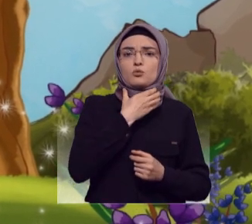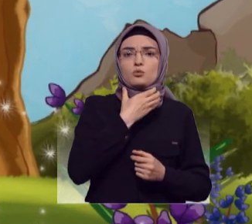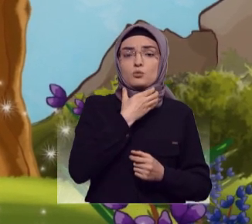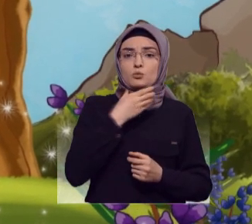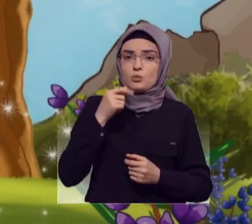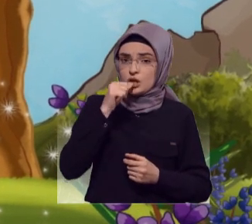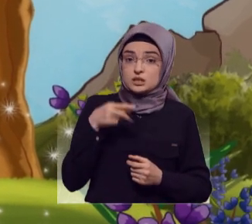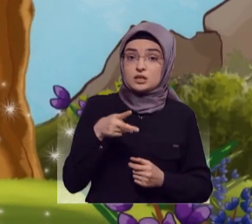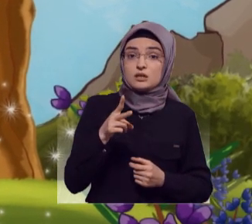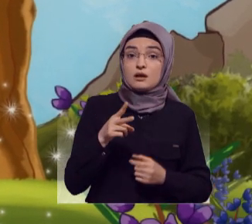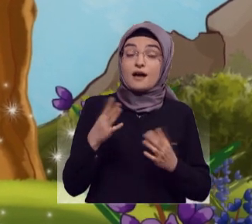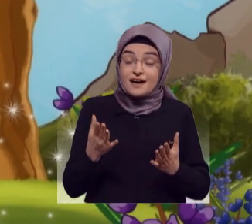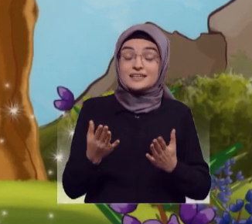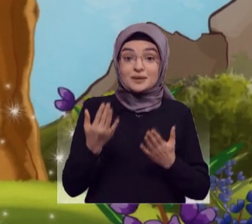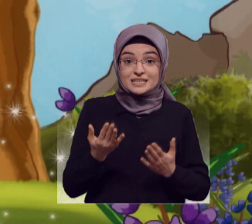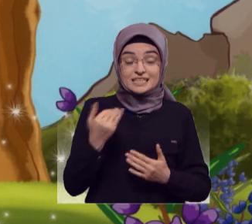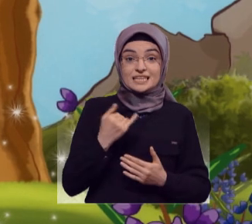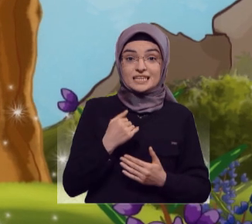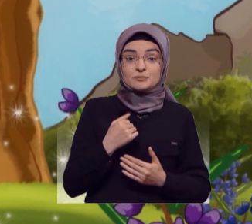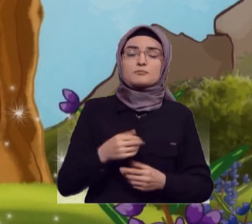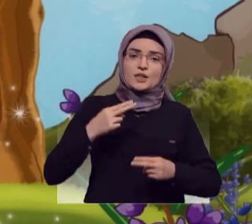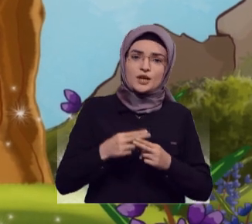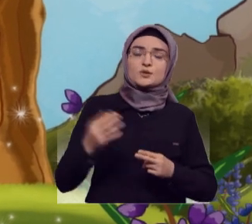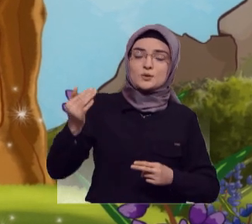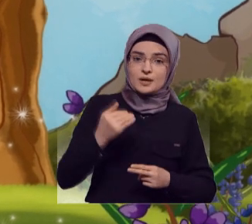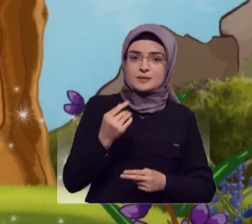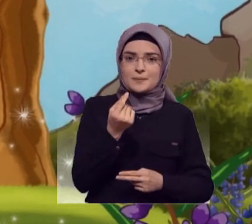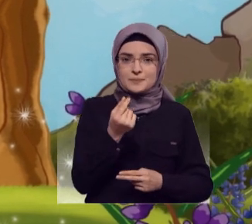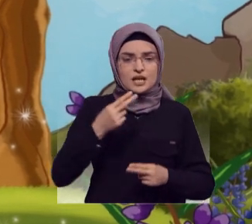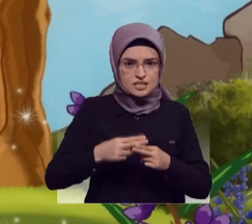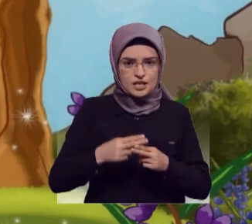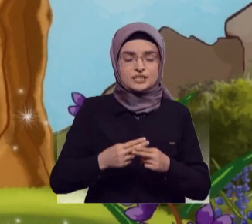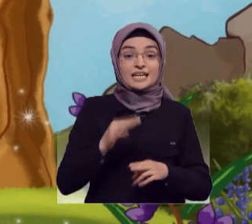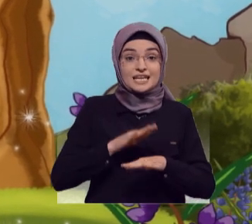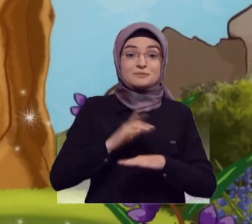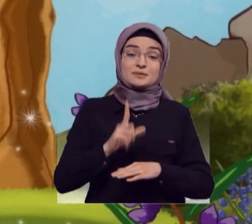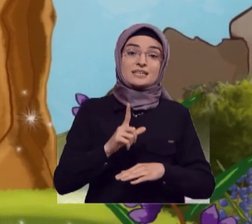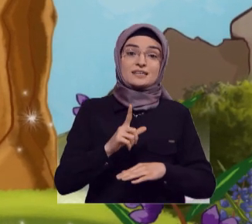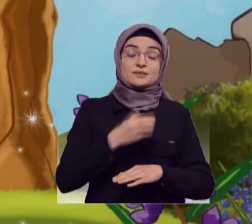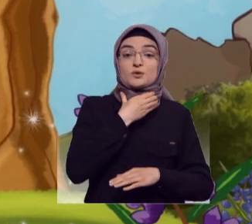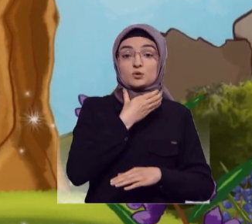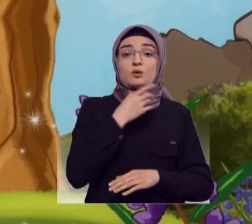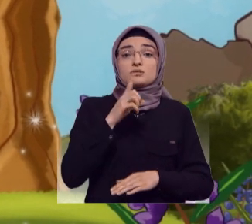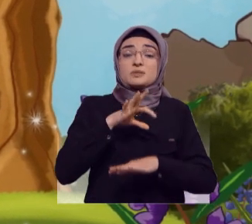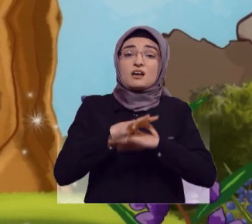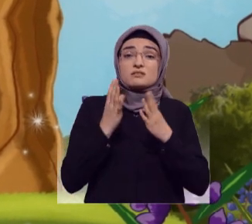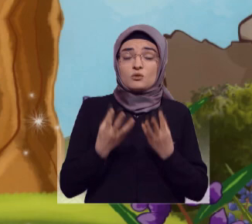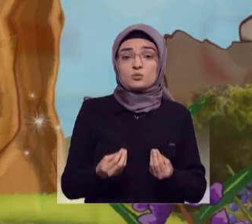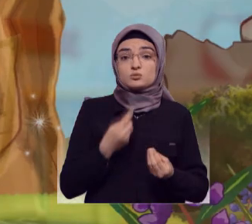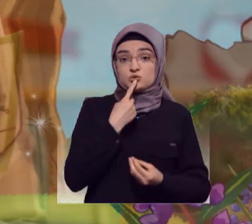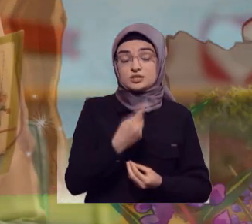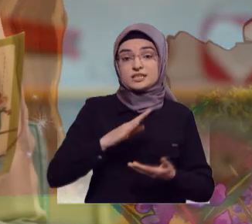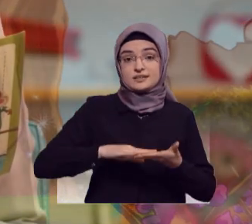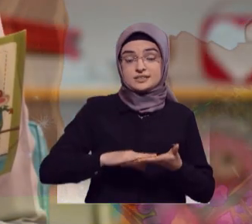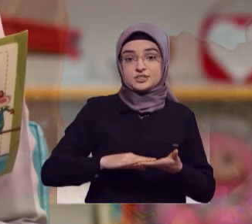"Kurbağalı dereye." "Aa tabii ki gelirim. Hadi o zaman biraz acele edelim. Kurbağalardan biri hastalanmış,"